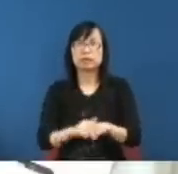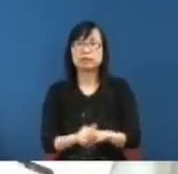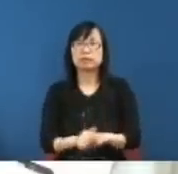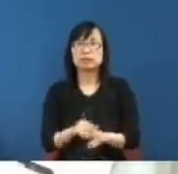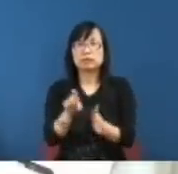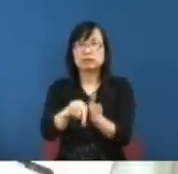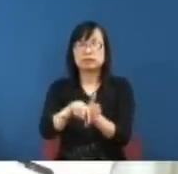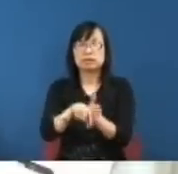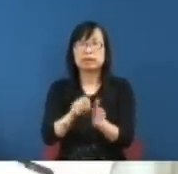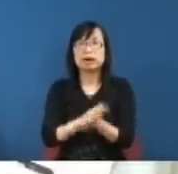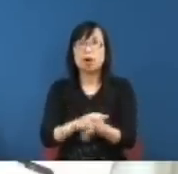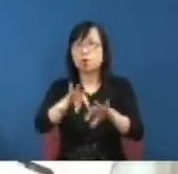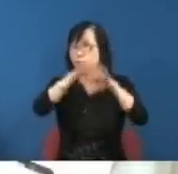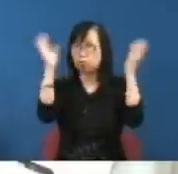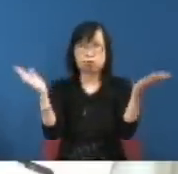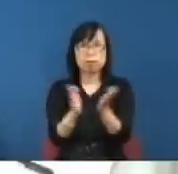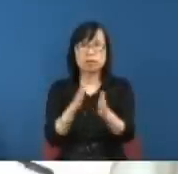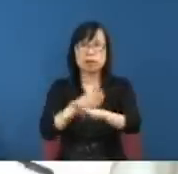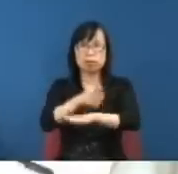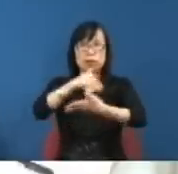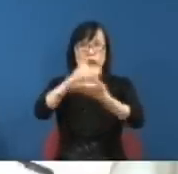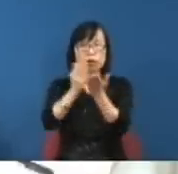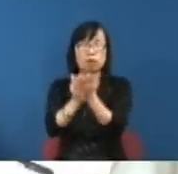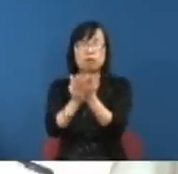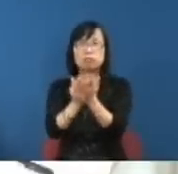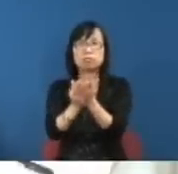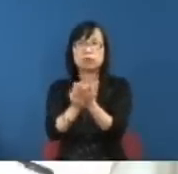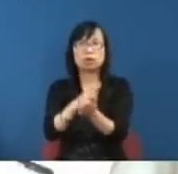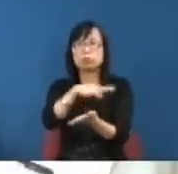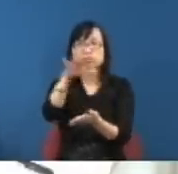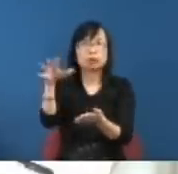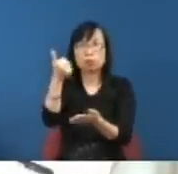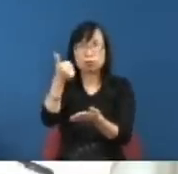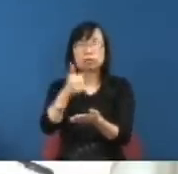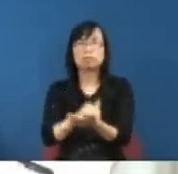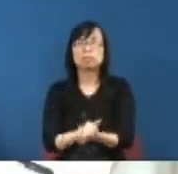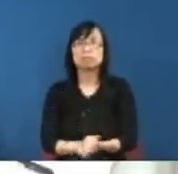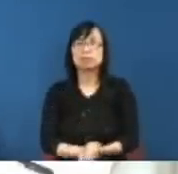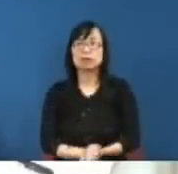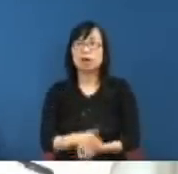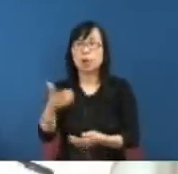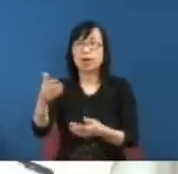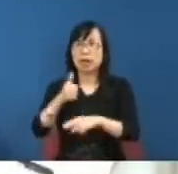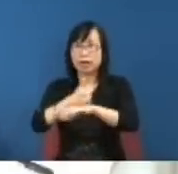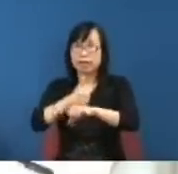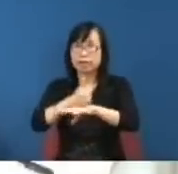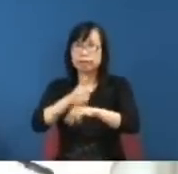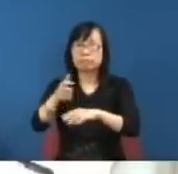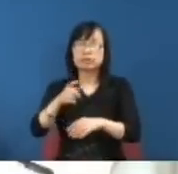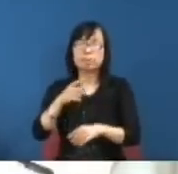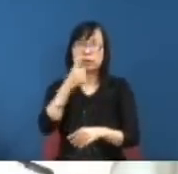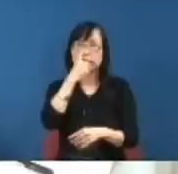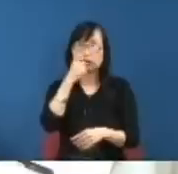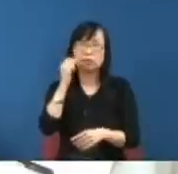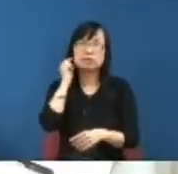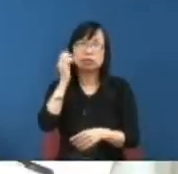者全社會裏邊各行各業嘅寡頭咧，迅速得咗。咁呢個就係話。佢咁樣做，列根咁樣做，戴卓爾咁做咧，就係、是、